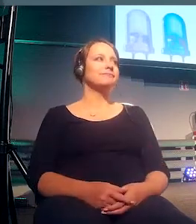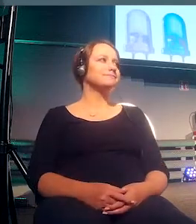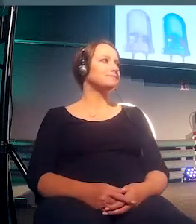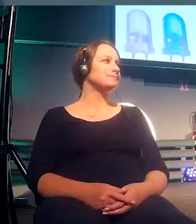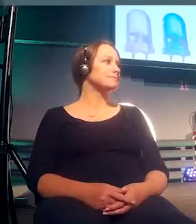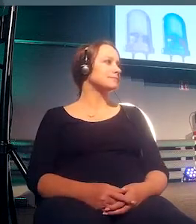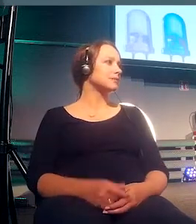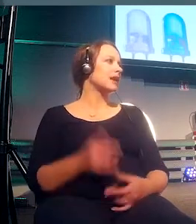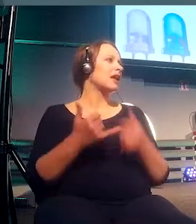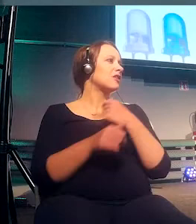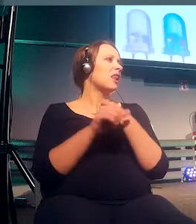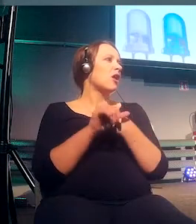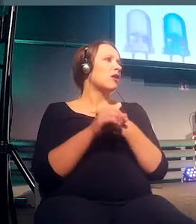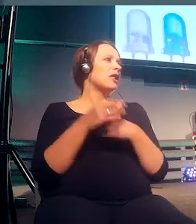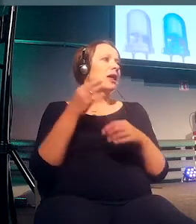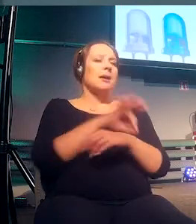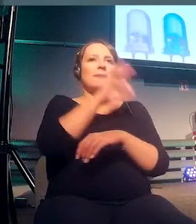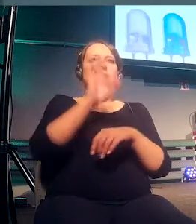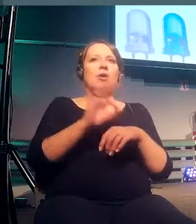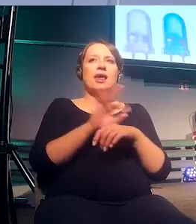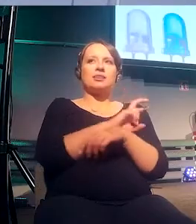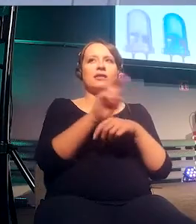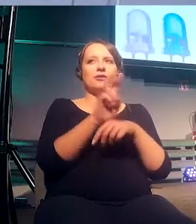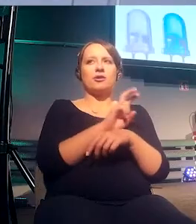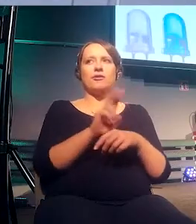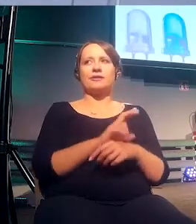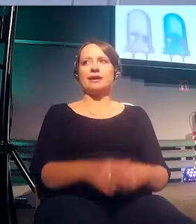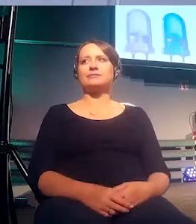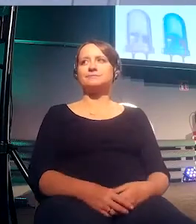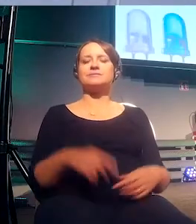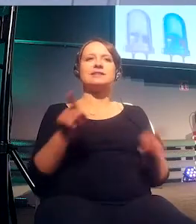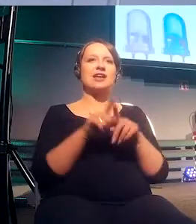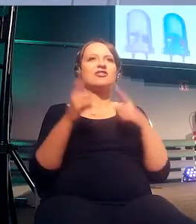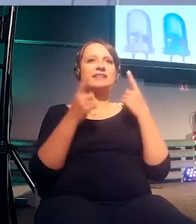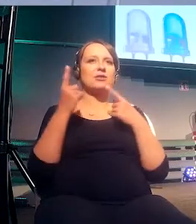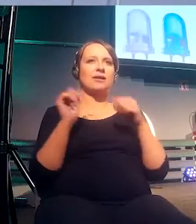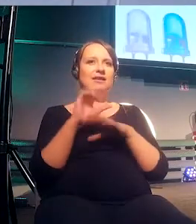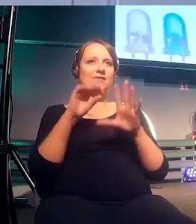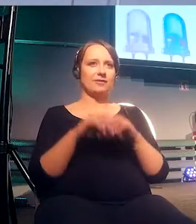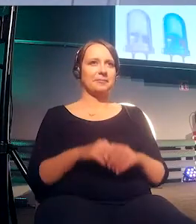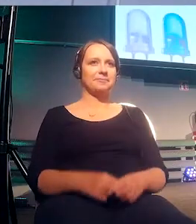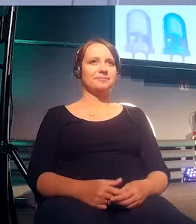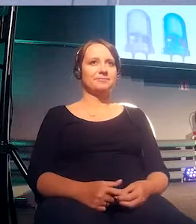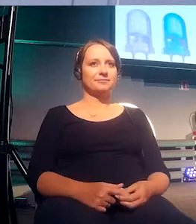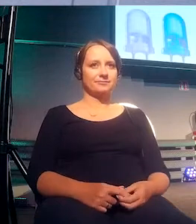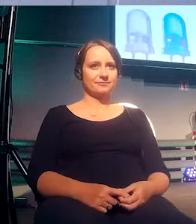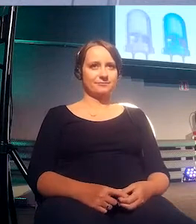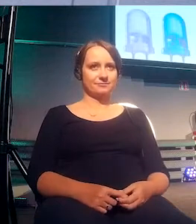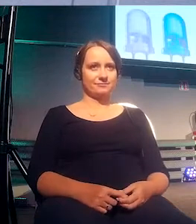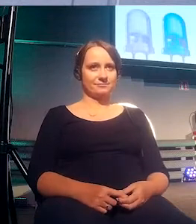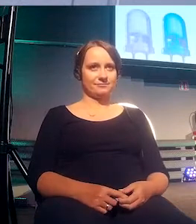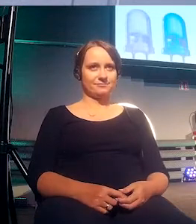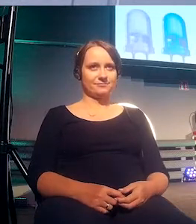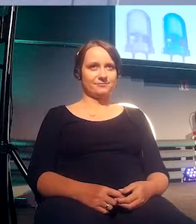o korzystanie z projektów technologicznych, takie sytuacje również mają miejsce. Co więcej,